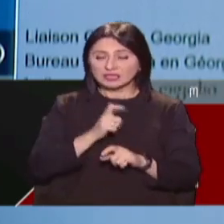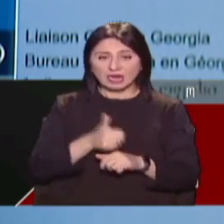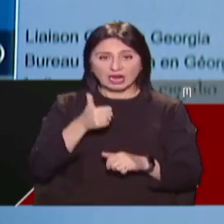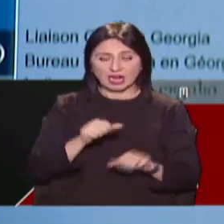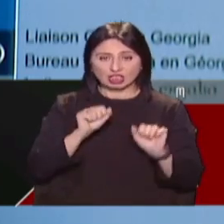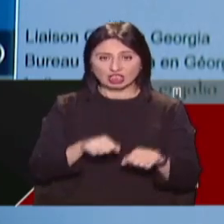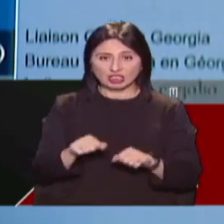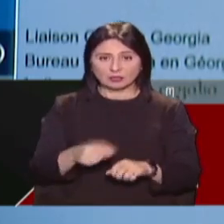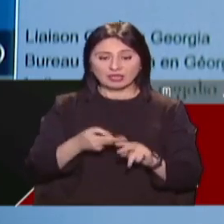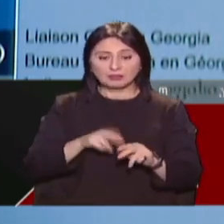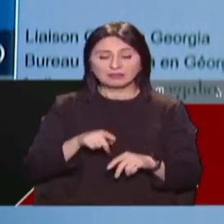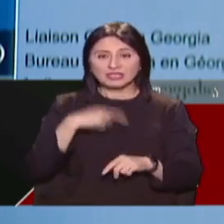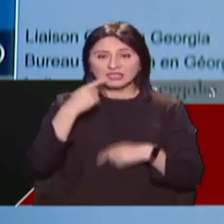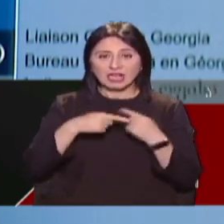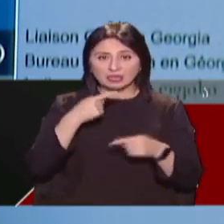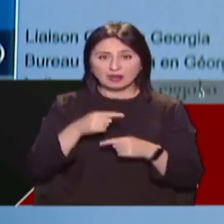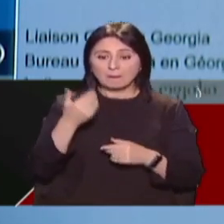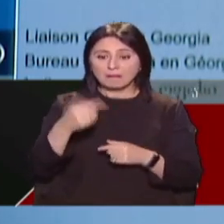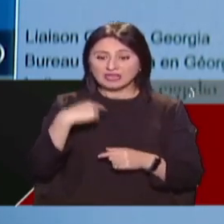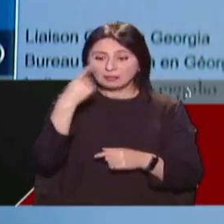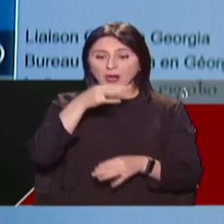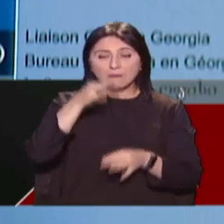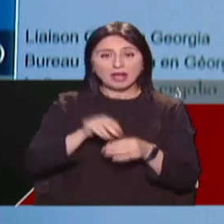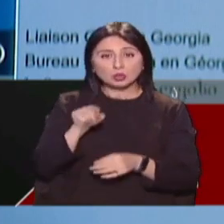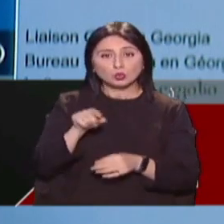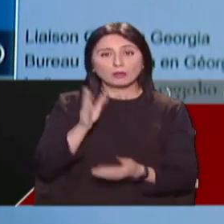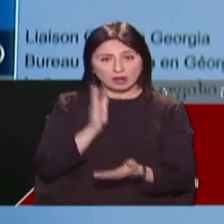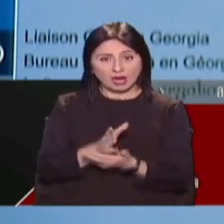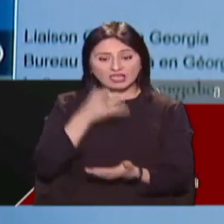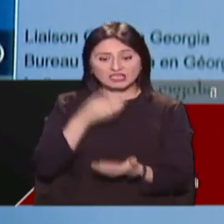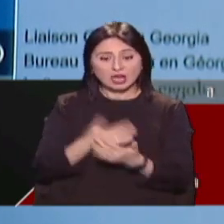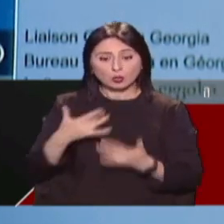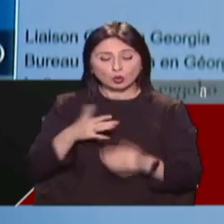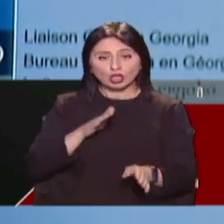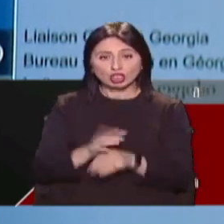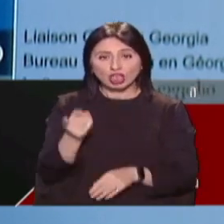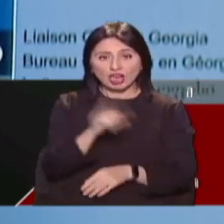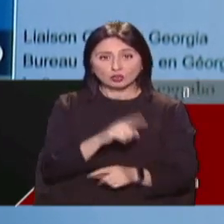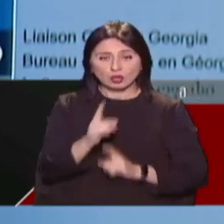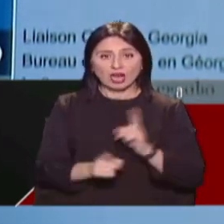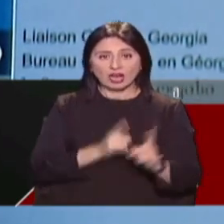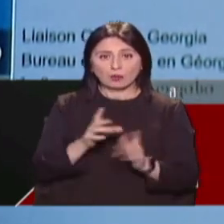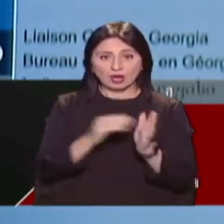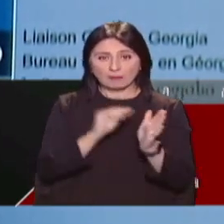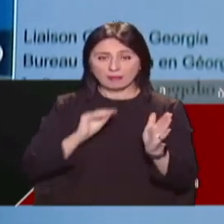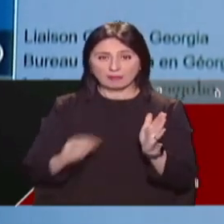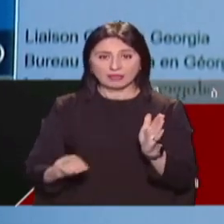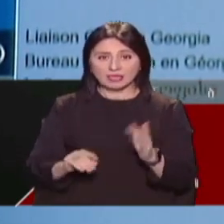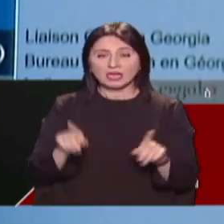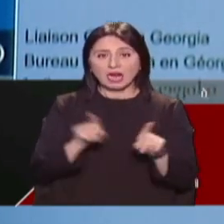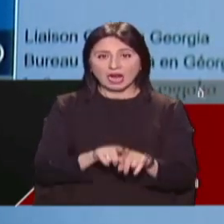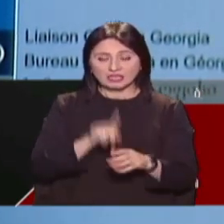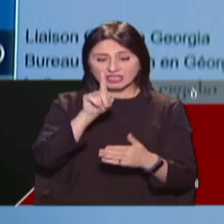კარგი შესაძლებლობაა იმის სათქმელად, რომ მათი პირადი პასუხისმგებლობაცაა საკუთარი როლი შეასრულონ რეფორმების იმპლემენტაცია.